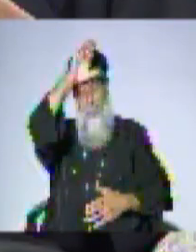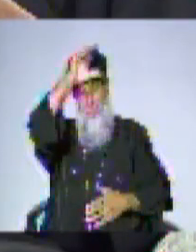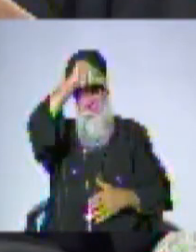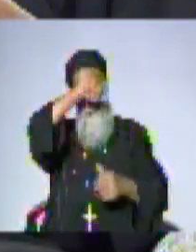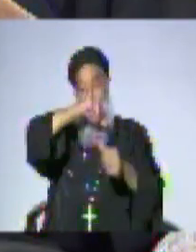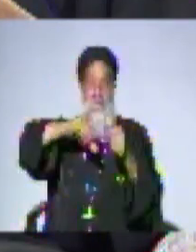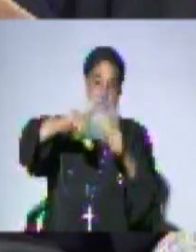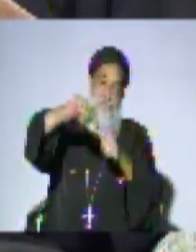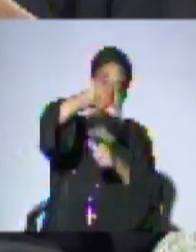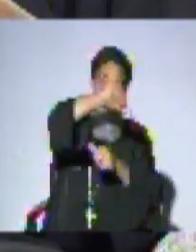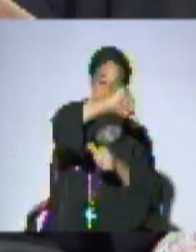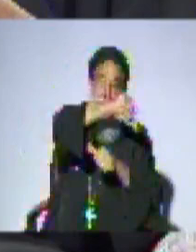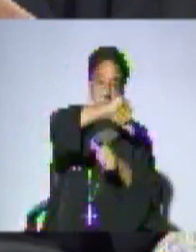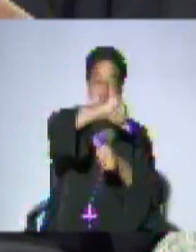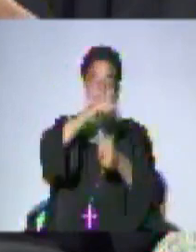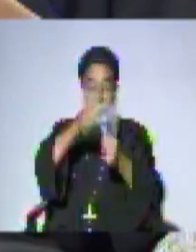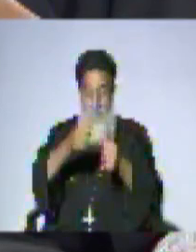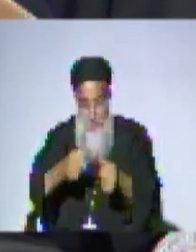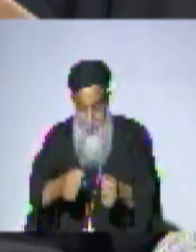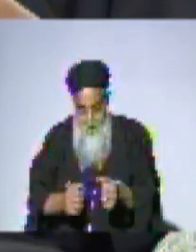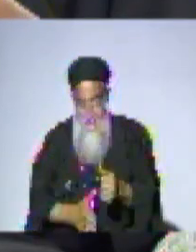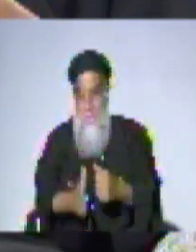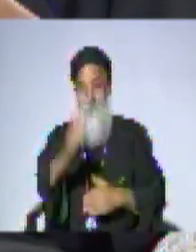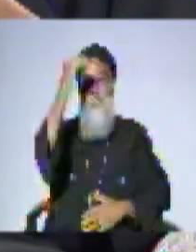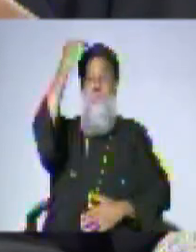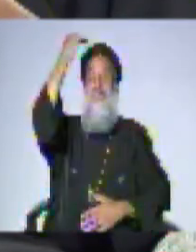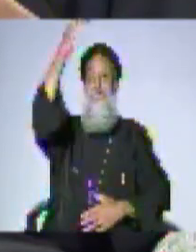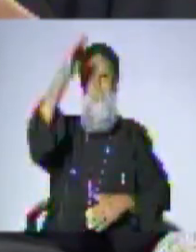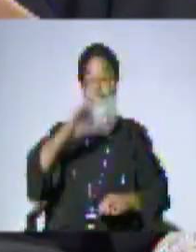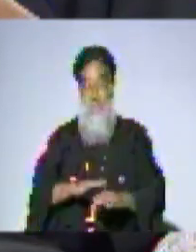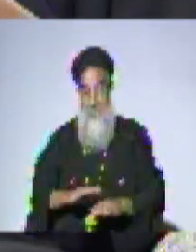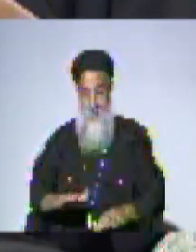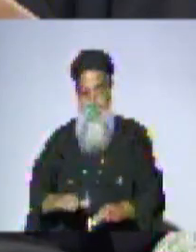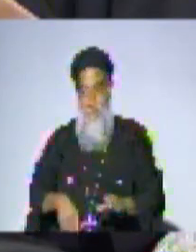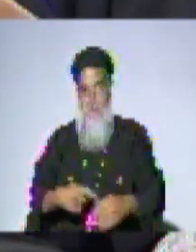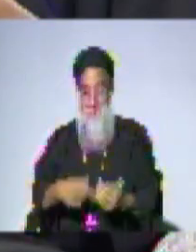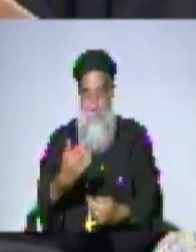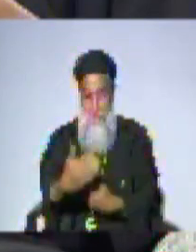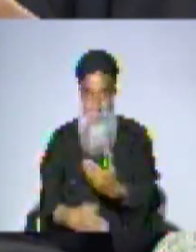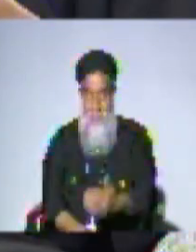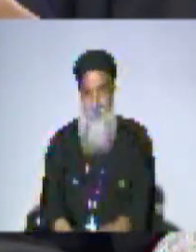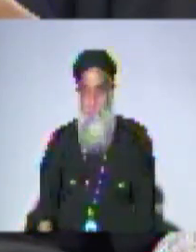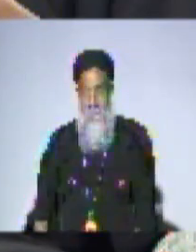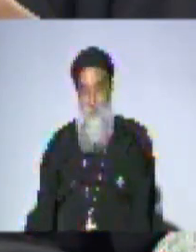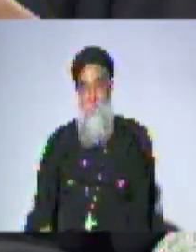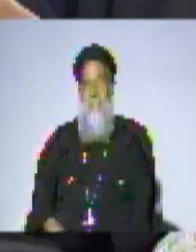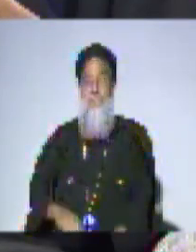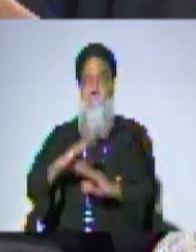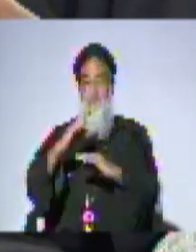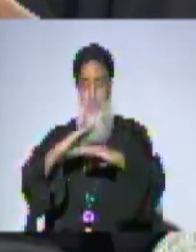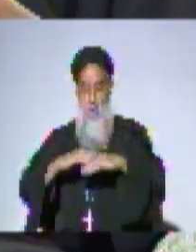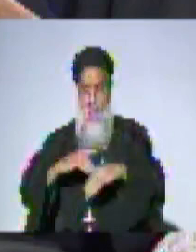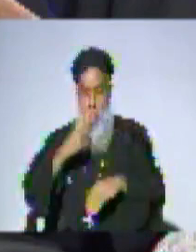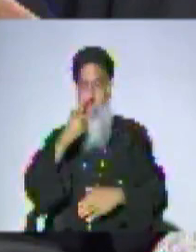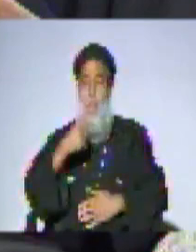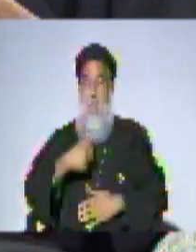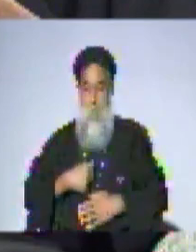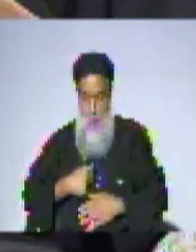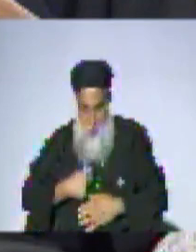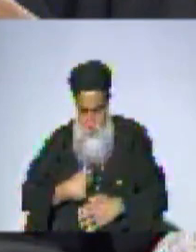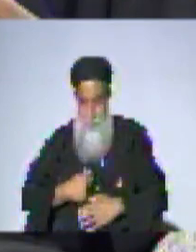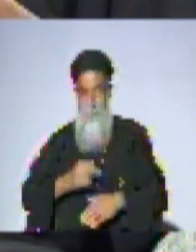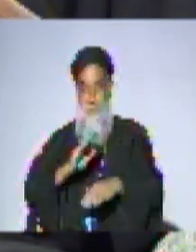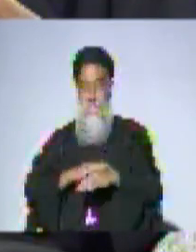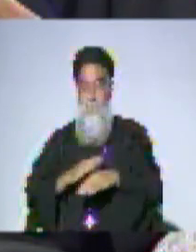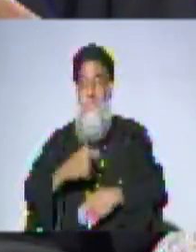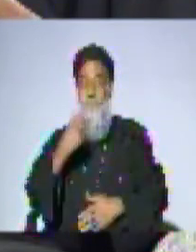يا من تكفي له كل ركبه، ما في السماوات وما على الارض وما تحت الارض، الذي الكل مذلول وخاضع بعنق